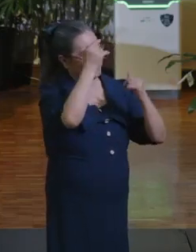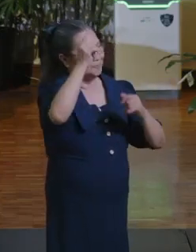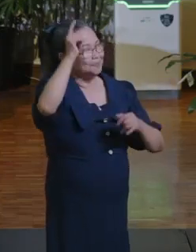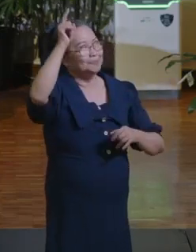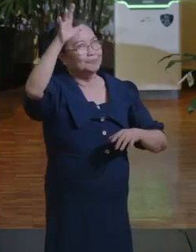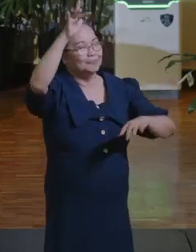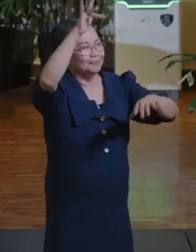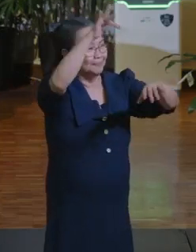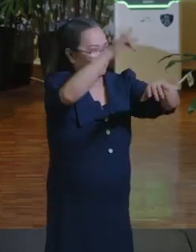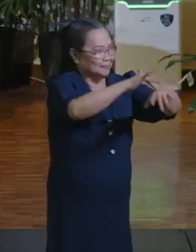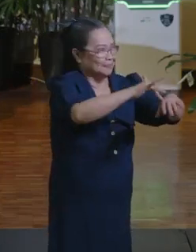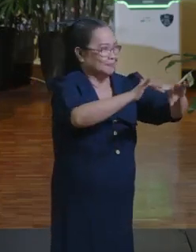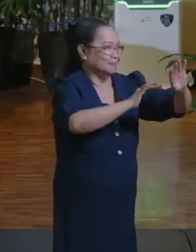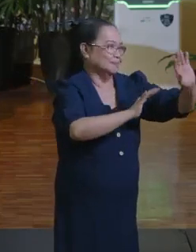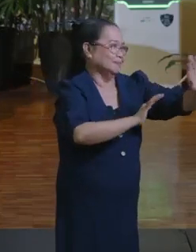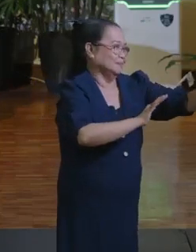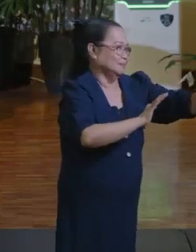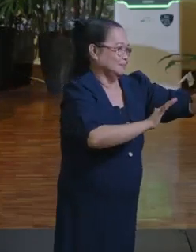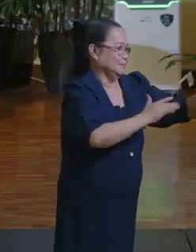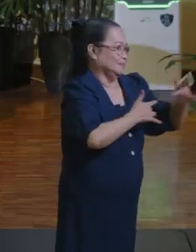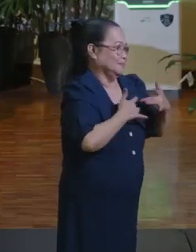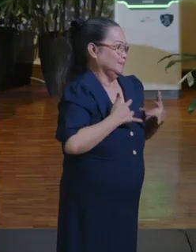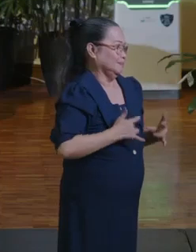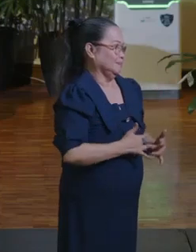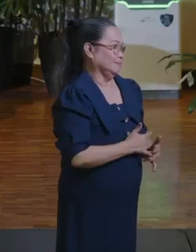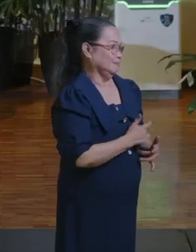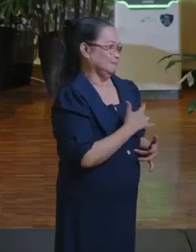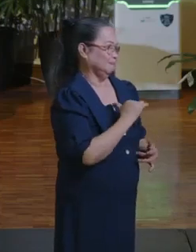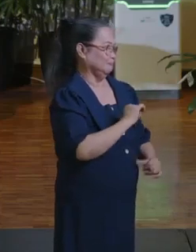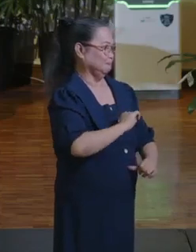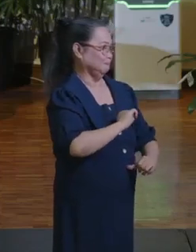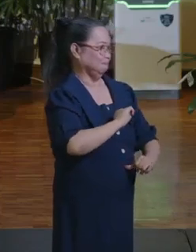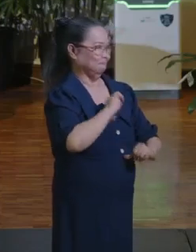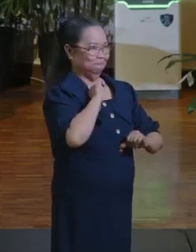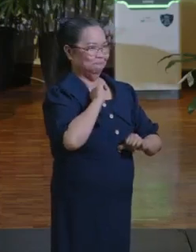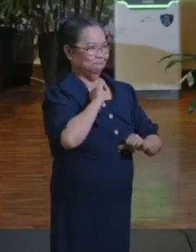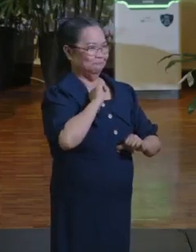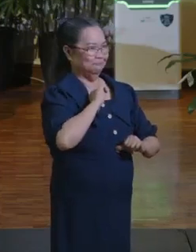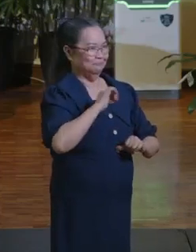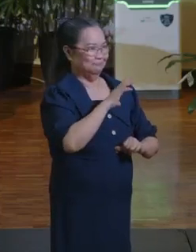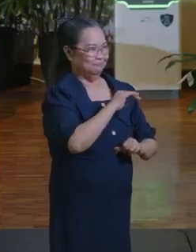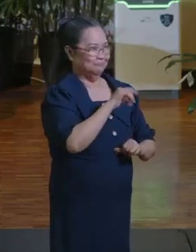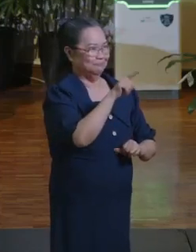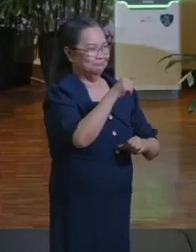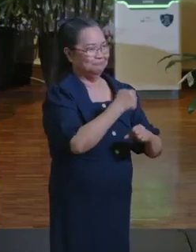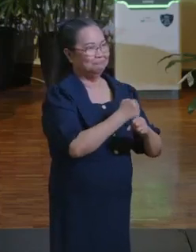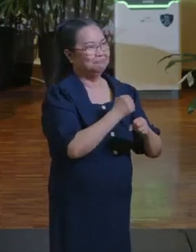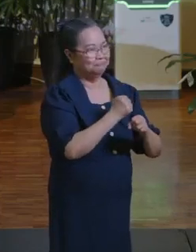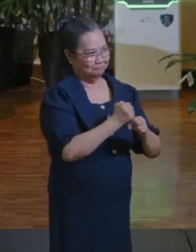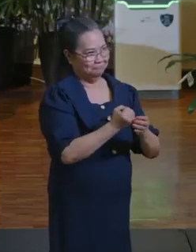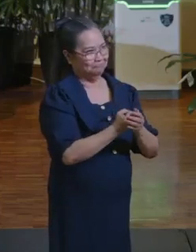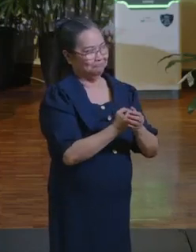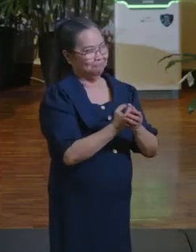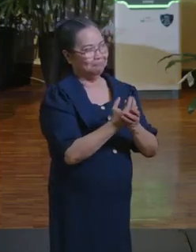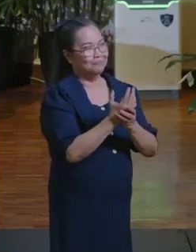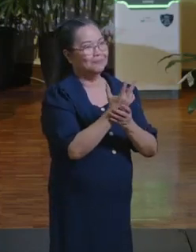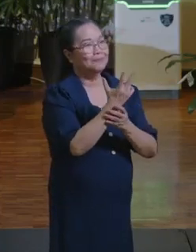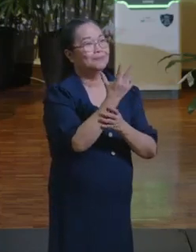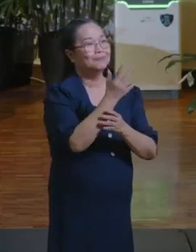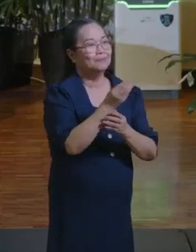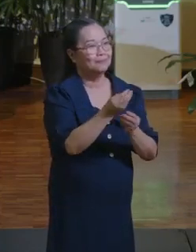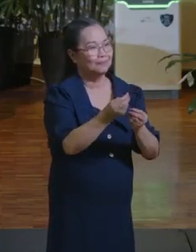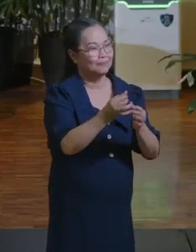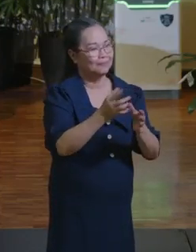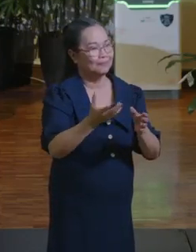Diyos ang katigasan ng pusong iyan at gawin niyang mayabong na lupa ang